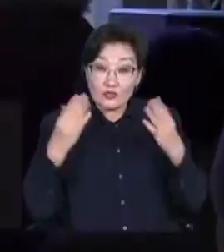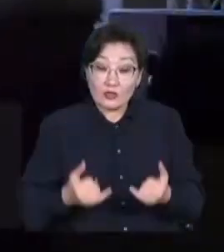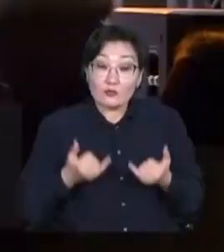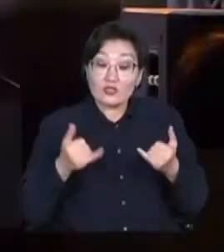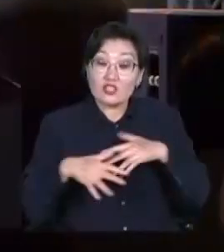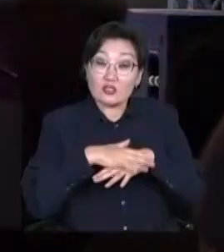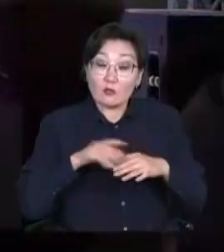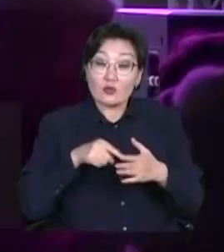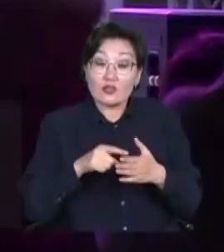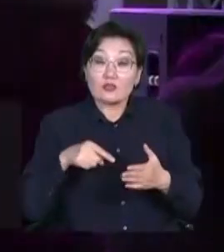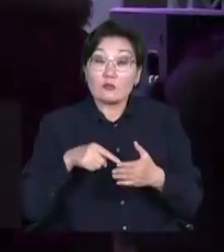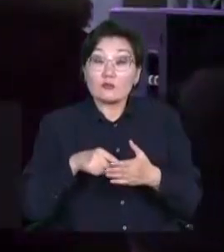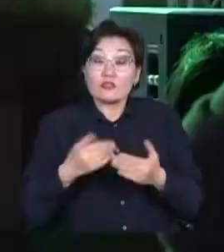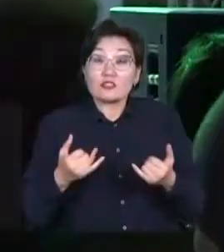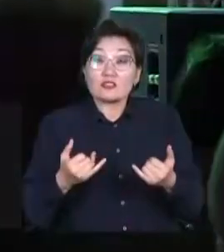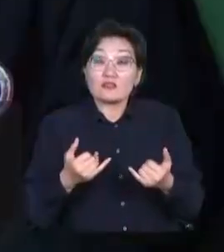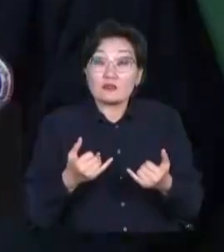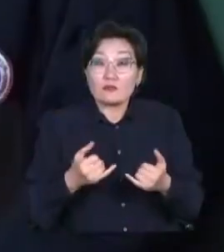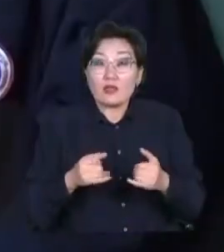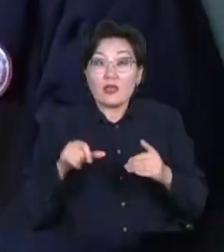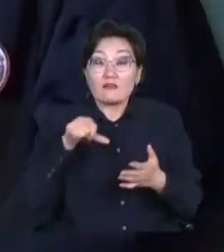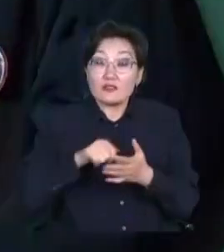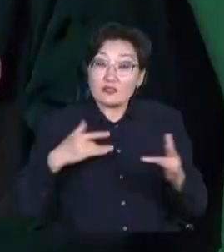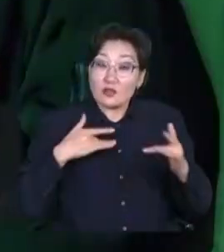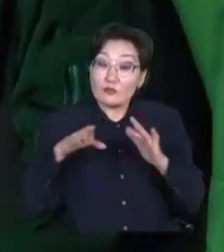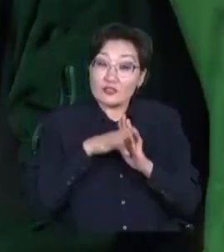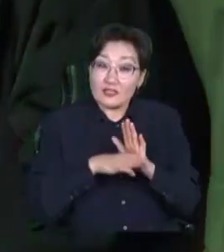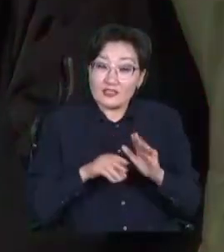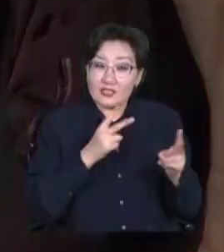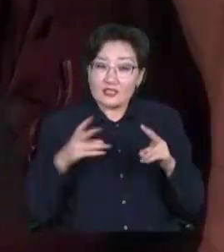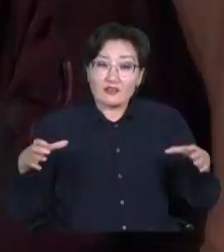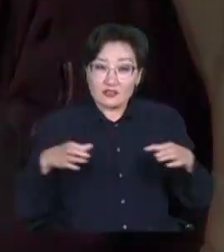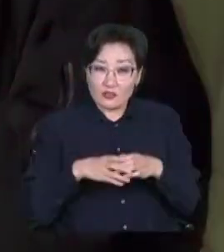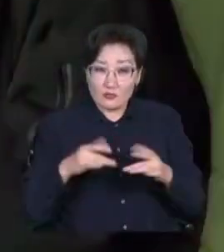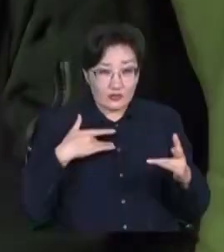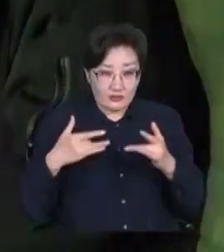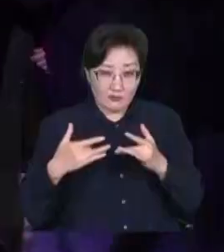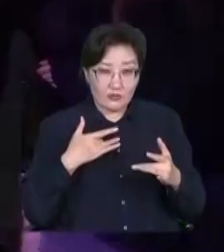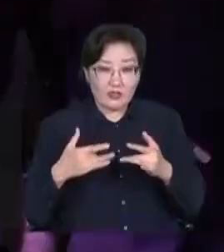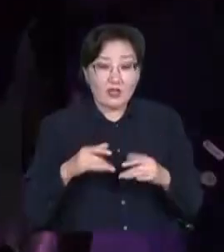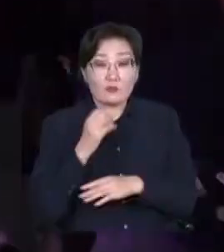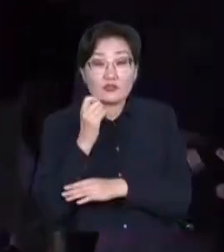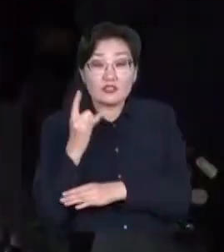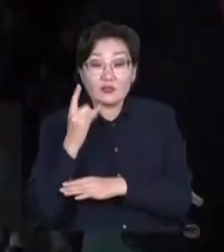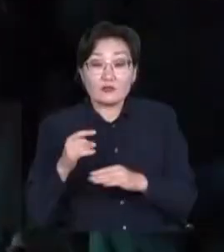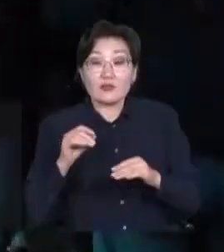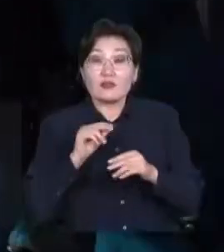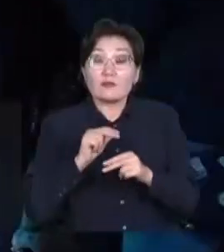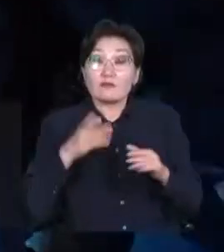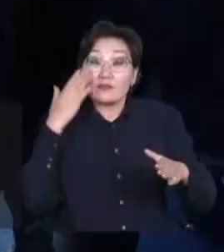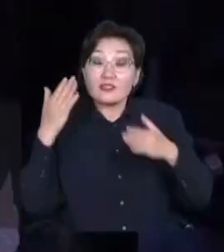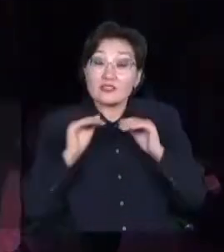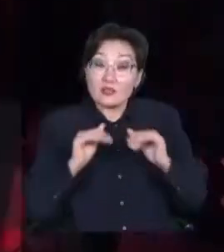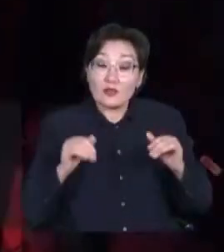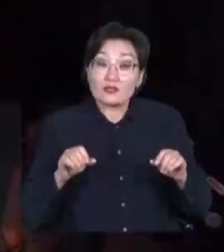жителей и гостей города выступают звезды отечественной эстрады и танцевальные ансамбли. Артисты, ростовые куклы развлекают детей, а